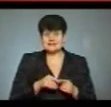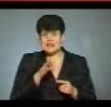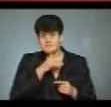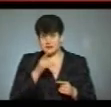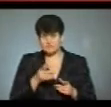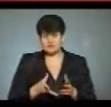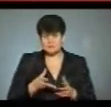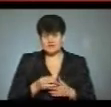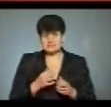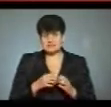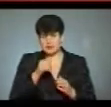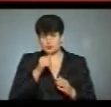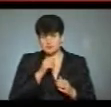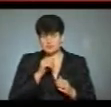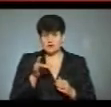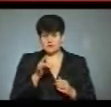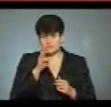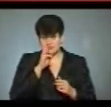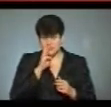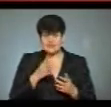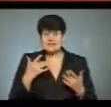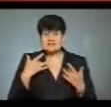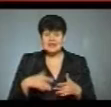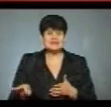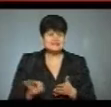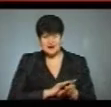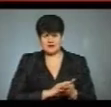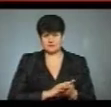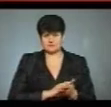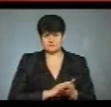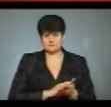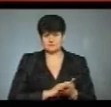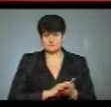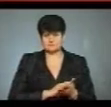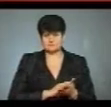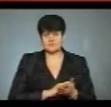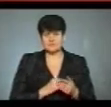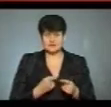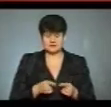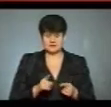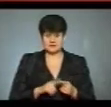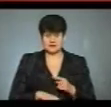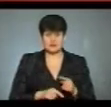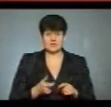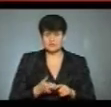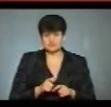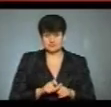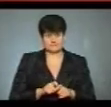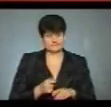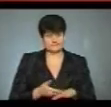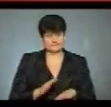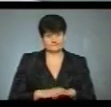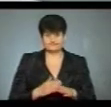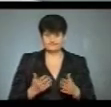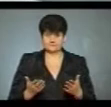середньомісячний розмір заробітної плати і звільняє негайно. Це досить суб'єктивний фактор. Тобто